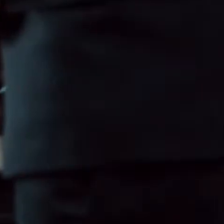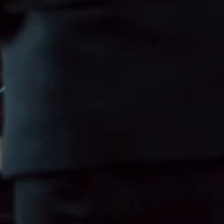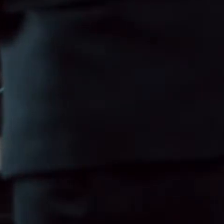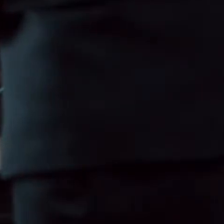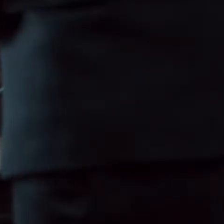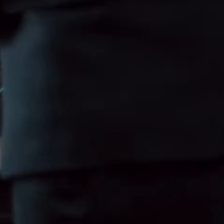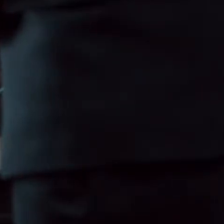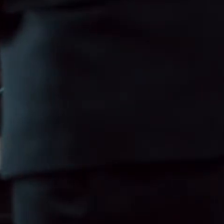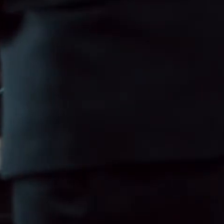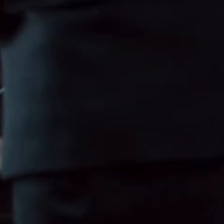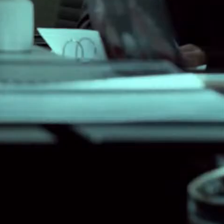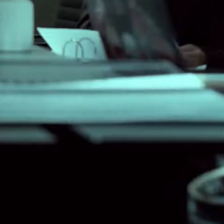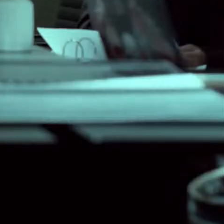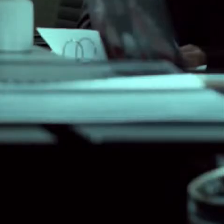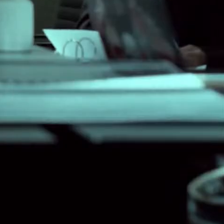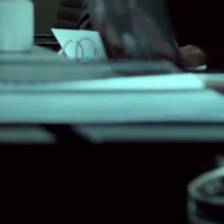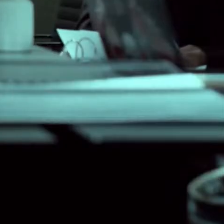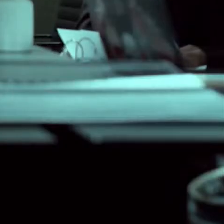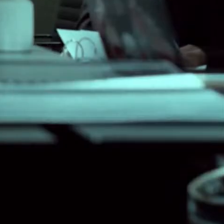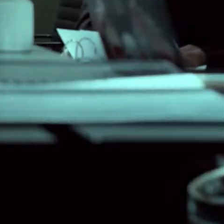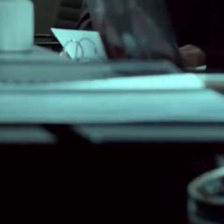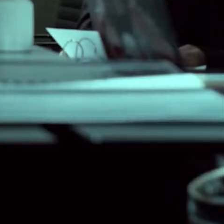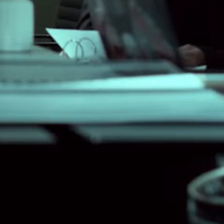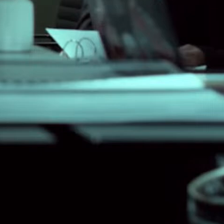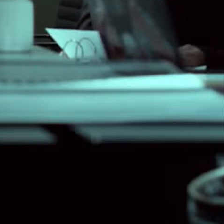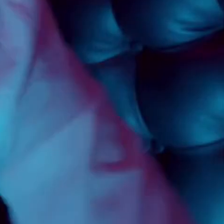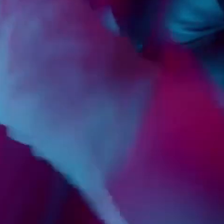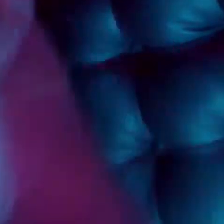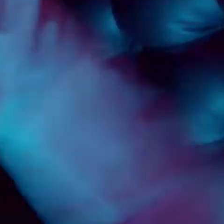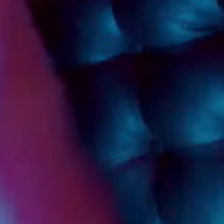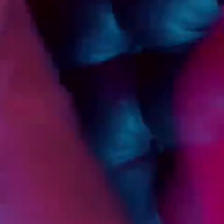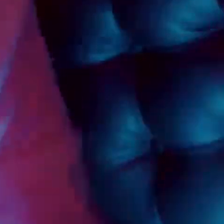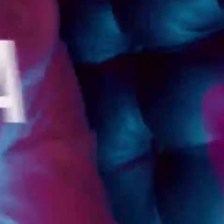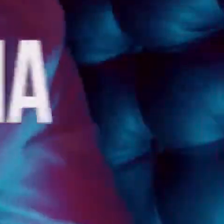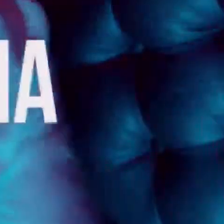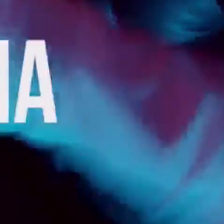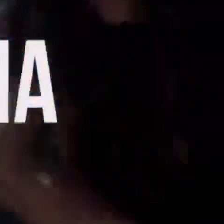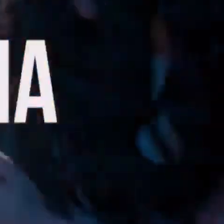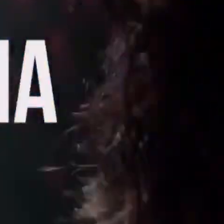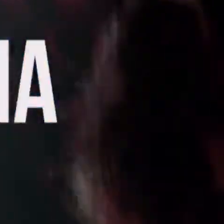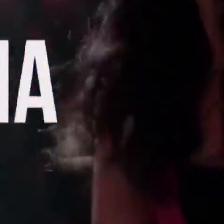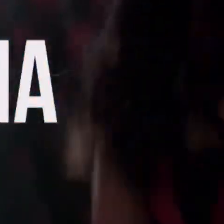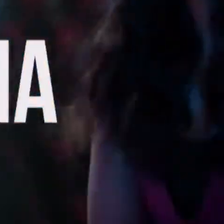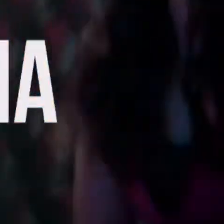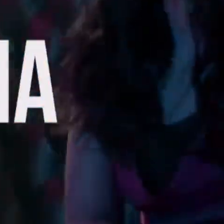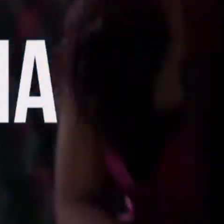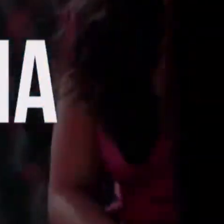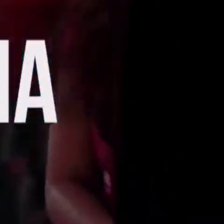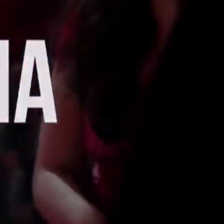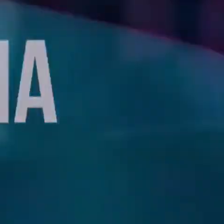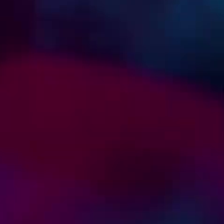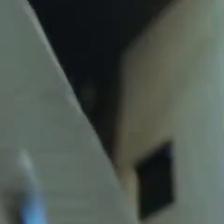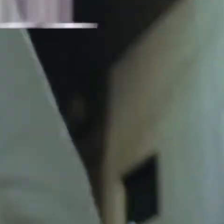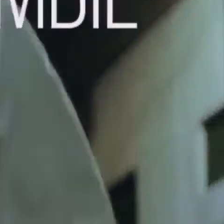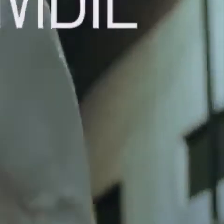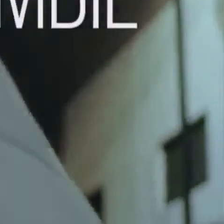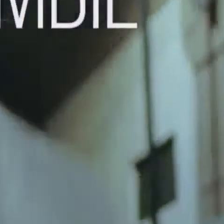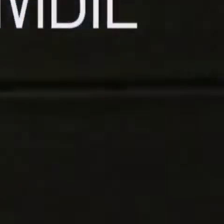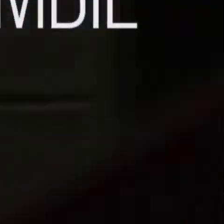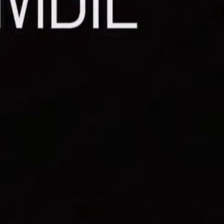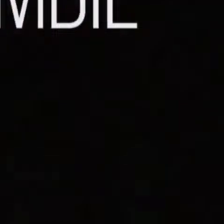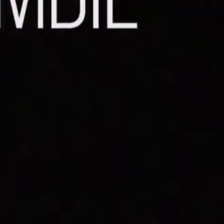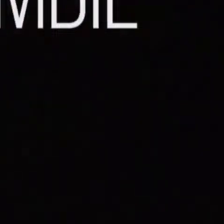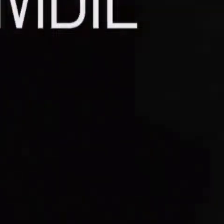Tiada jalan mudah untuk berjaya dan tiada jalan mudah untuk bahagia. Jadi buang tabiat tidak baik untuk berjaya dan bahagia.